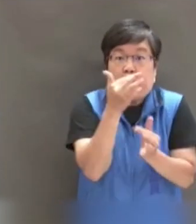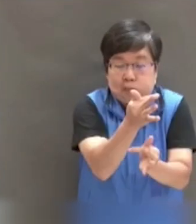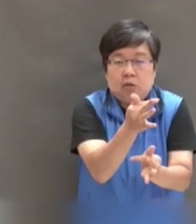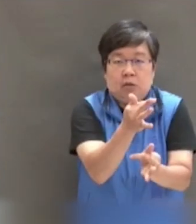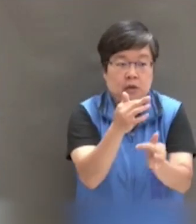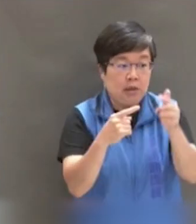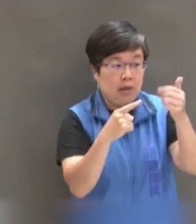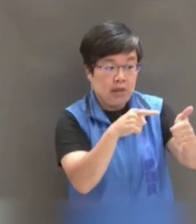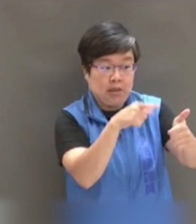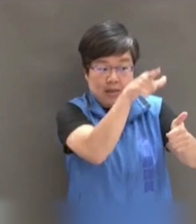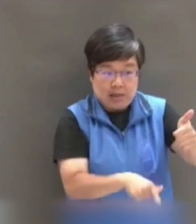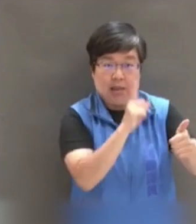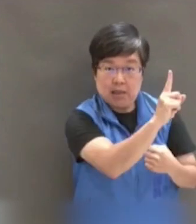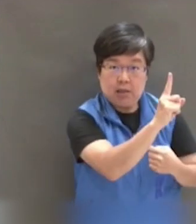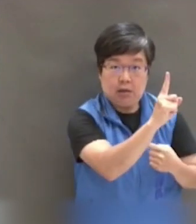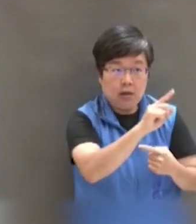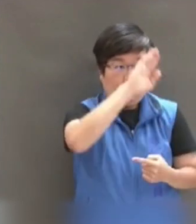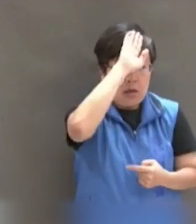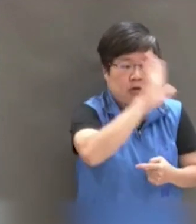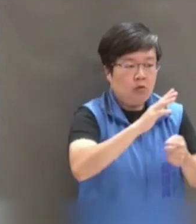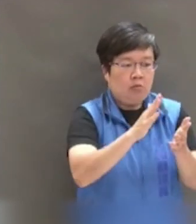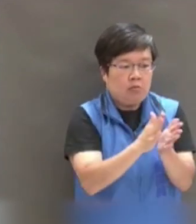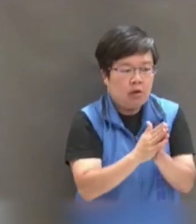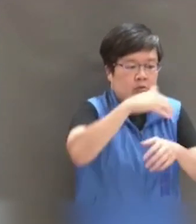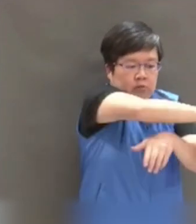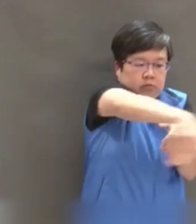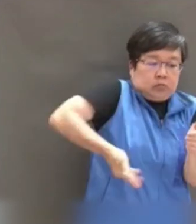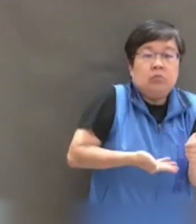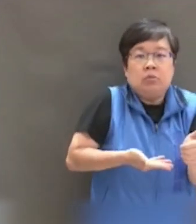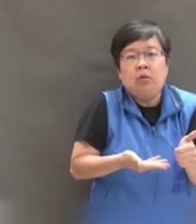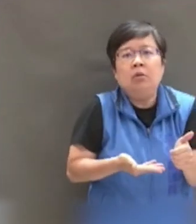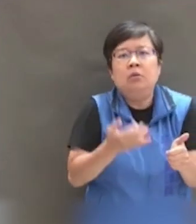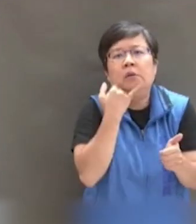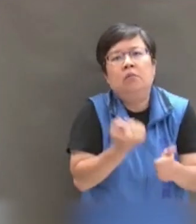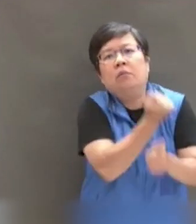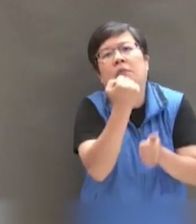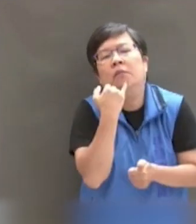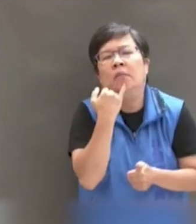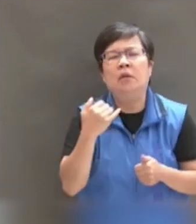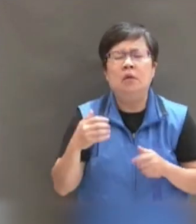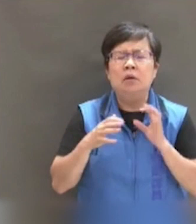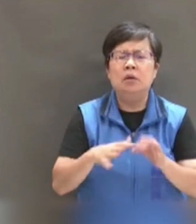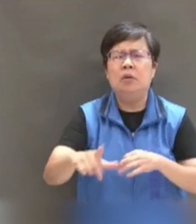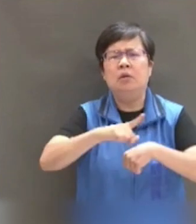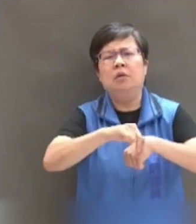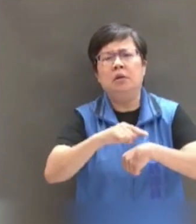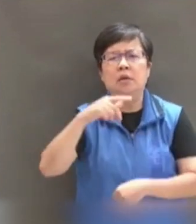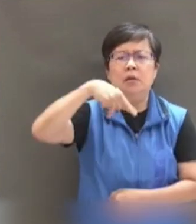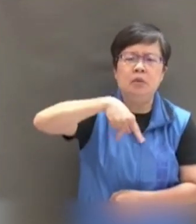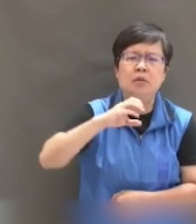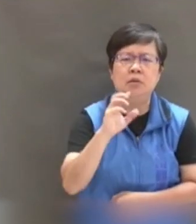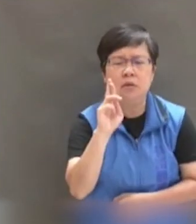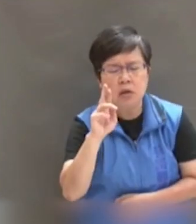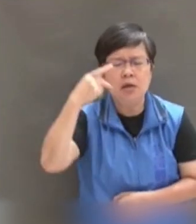出来马上一个扑灭一个掌控住，那就不会了。就是因为那个时间他到做了 PCR 再做